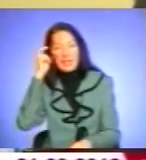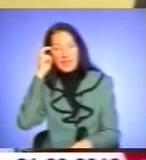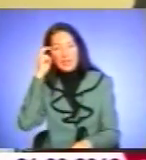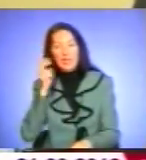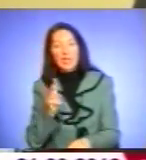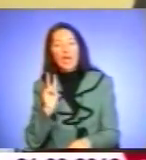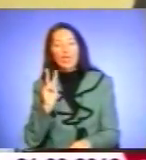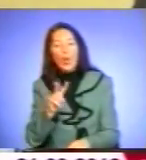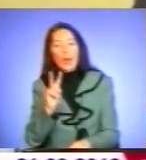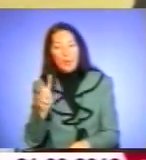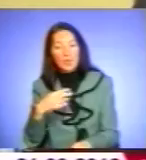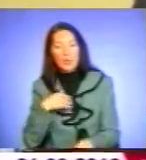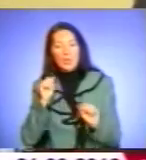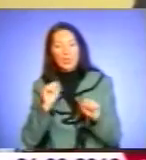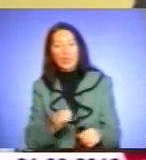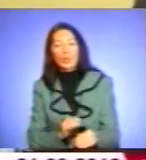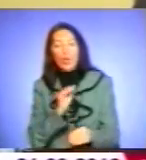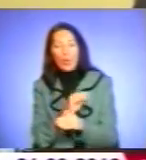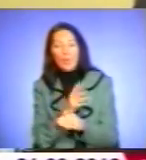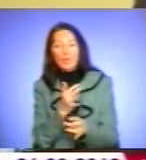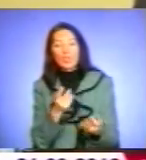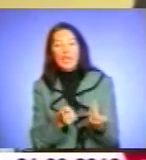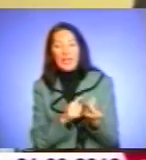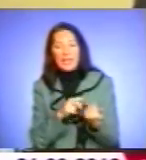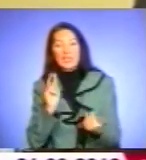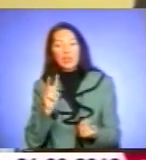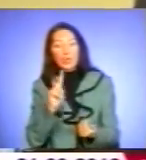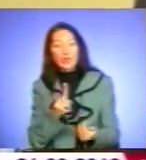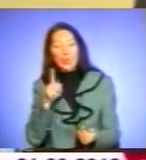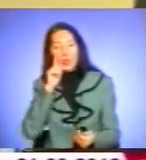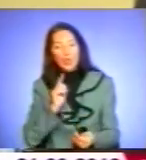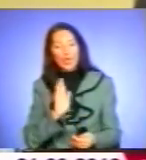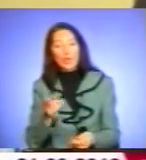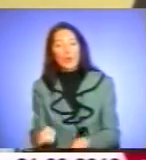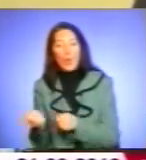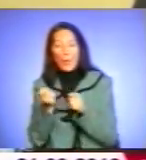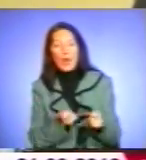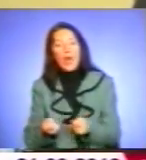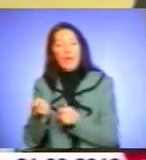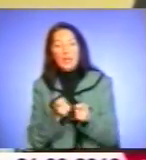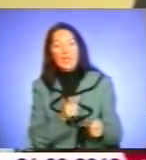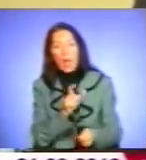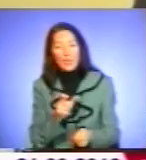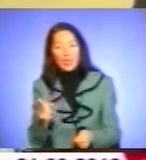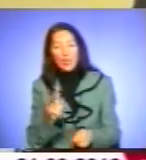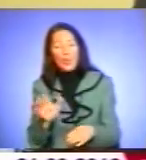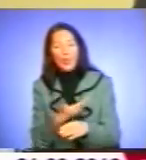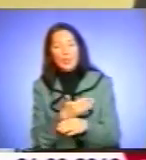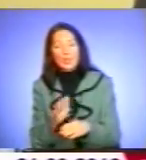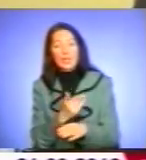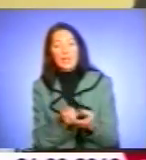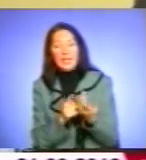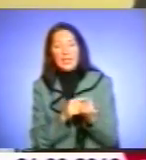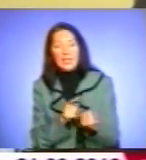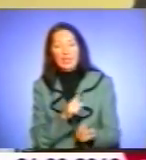Так? Ми зможемо додати ще кількість одиниць для того, щоб зручніше перевезти пасажирів і для того, щоб розділити кількість, щоб